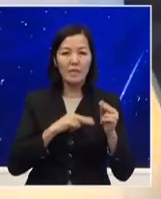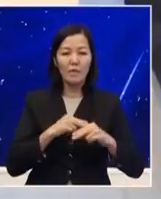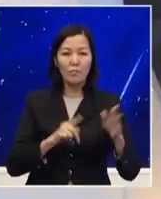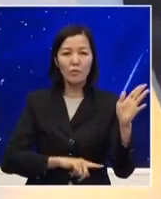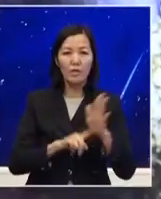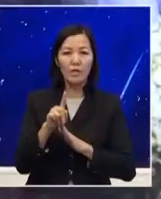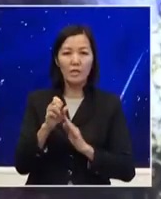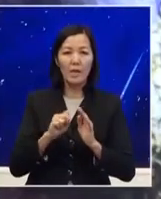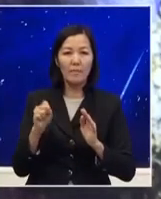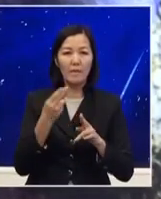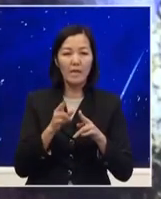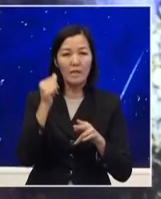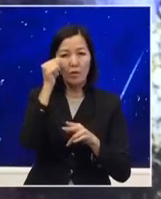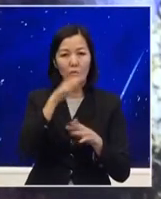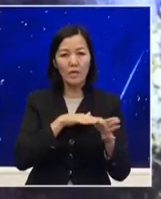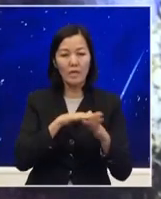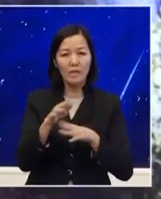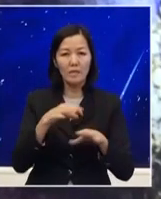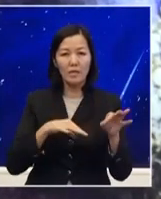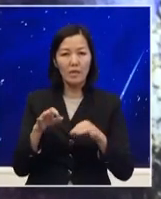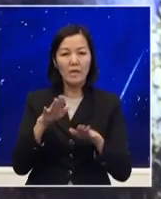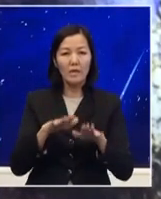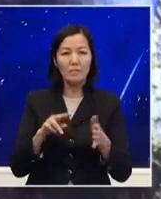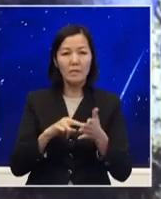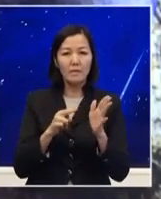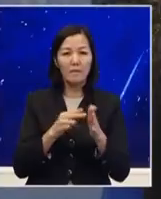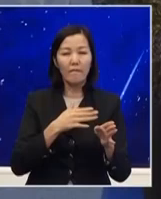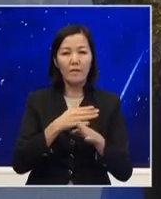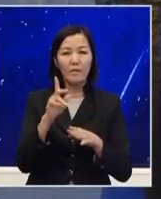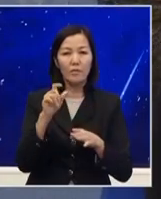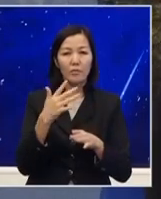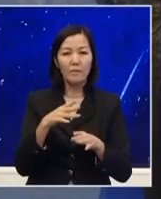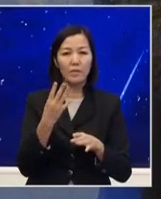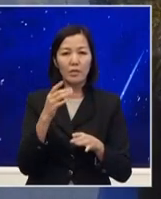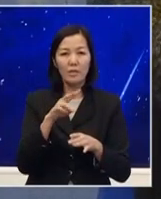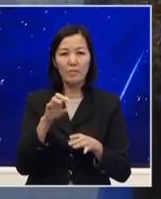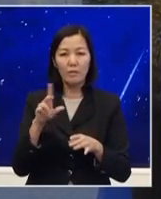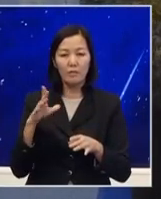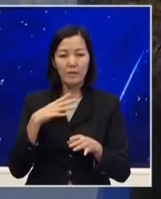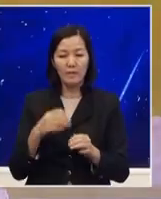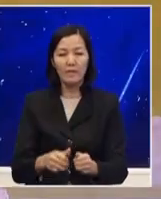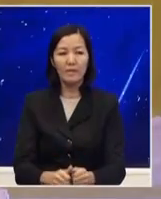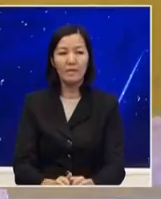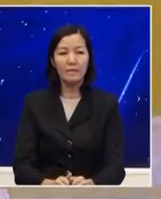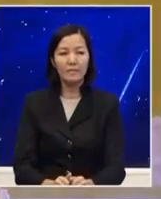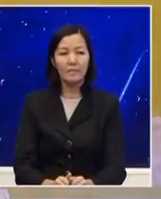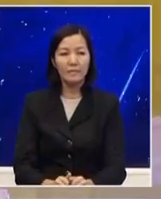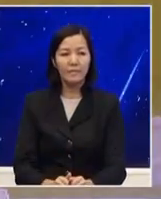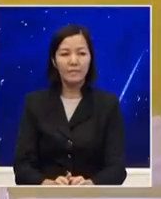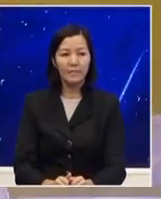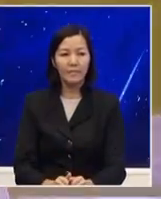в апреле этого года. На реализацию проекта из местного бюджета выделено 154 миллиона тенге.